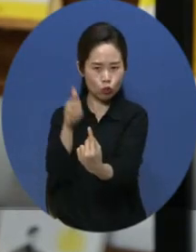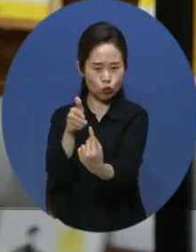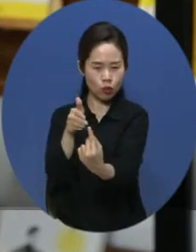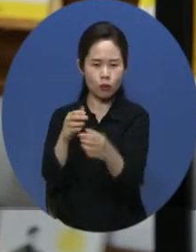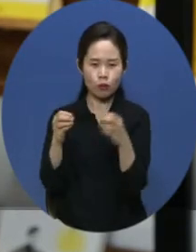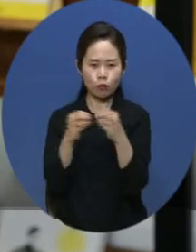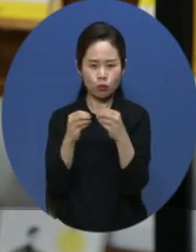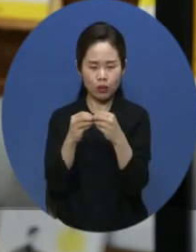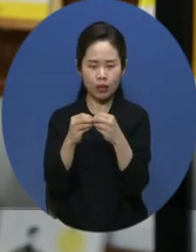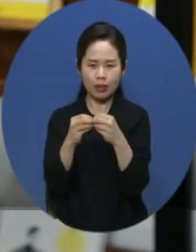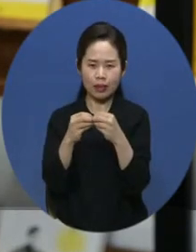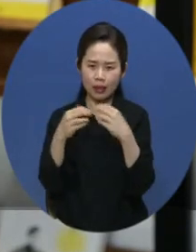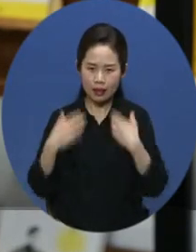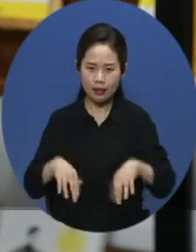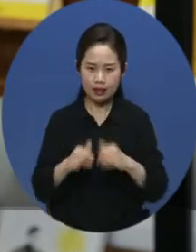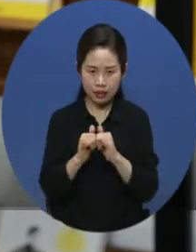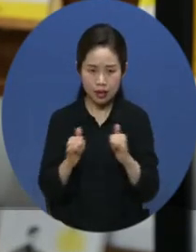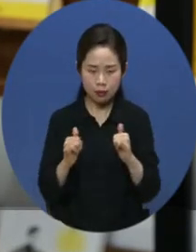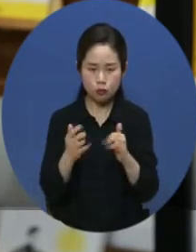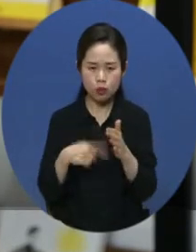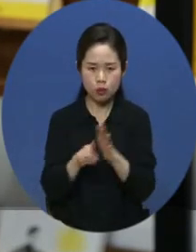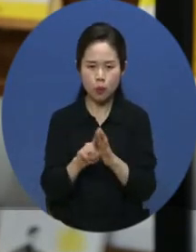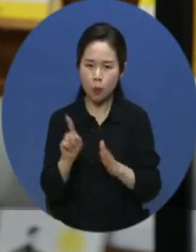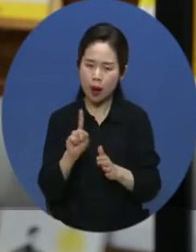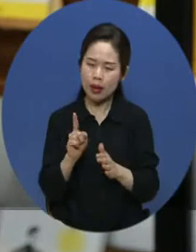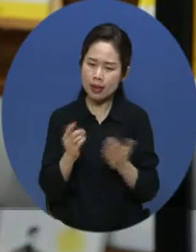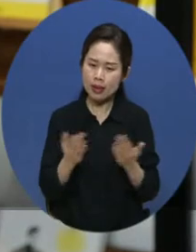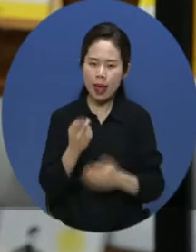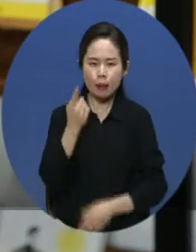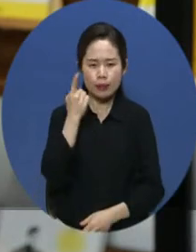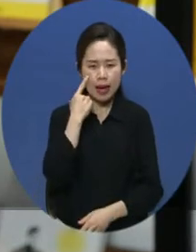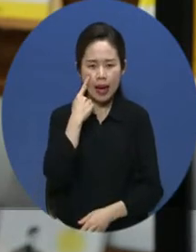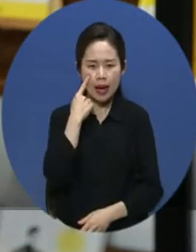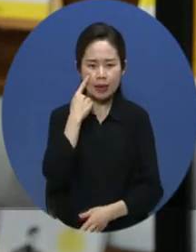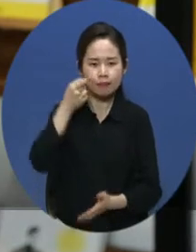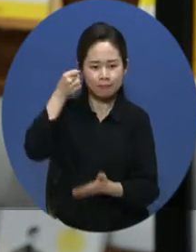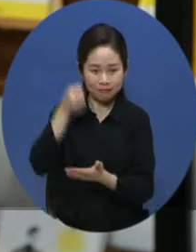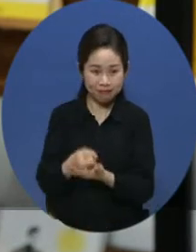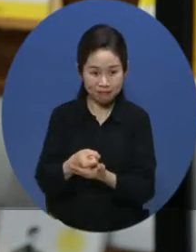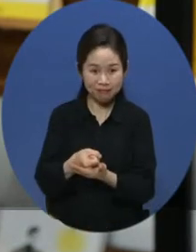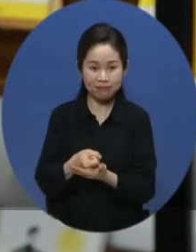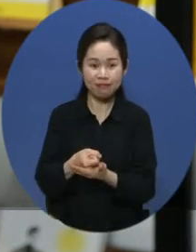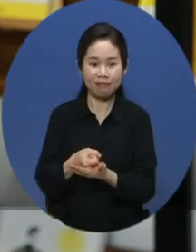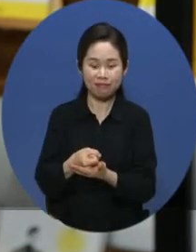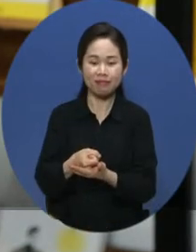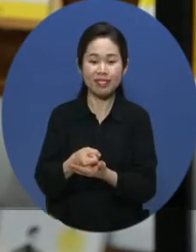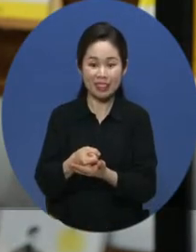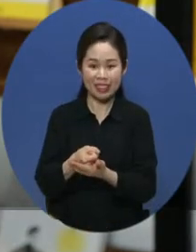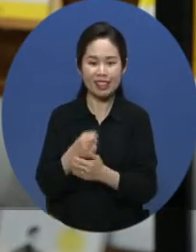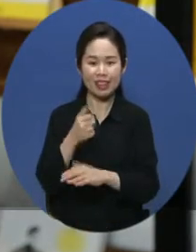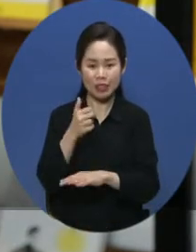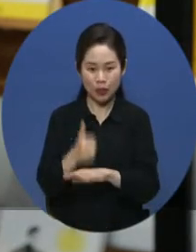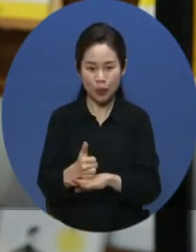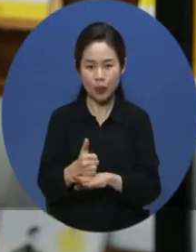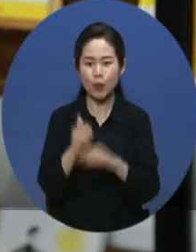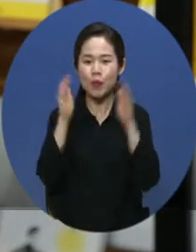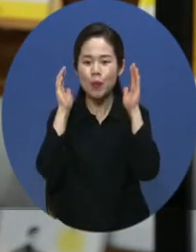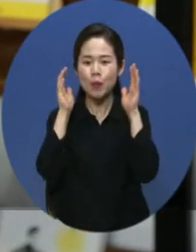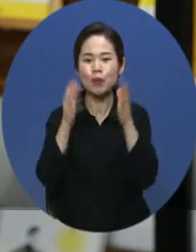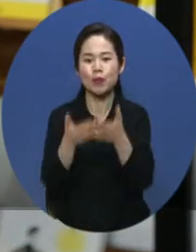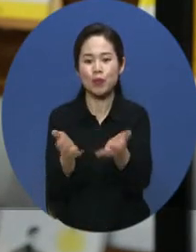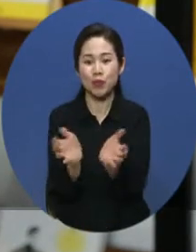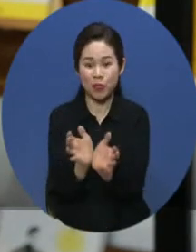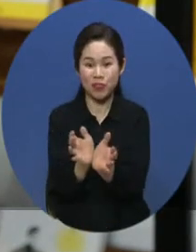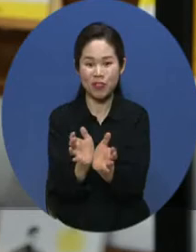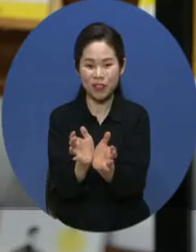문해력이 낮은 사람들을 위해서 본격적으로 한번 해보자라는 시작, 그런 그냥 결심으로 스터디 그룹으로 먼저